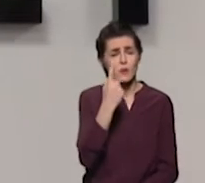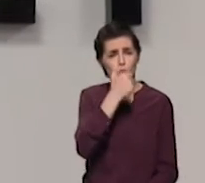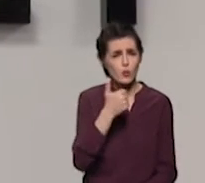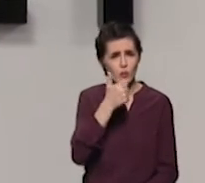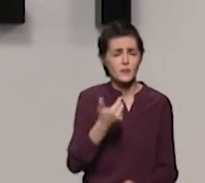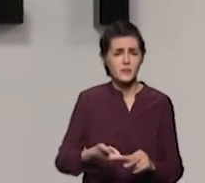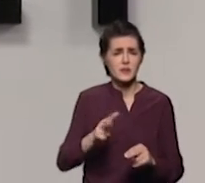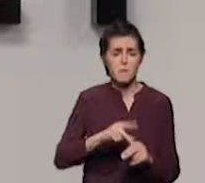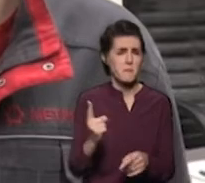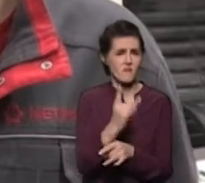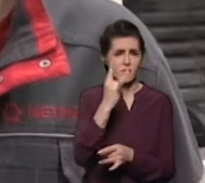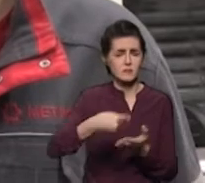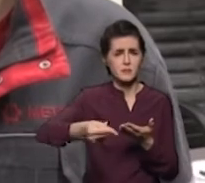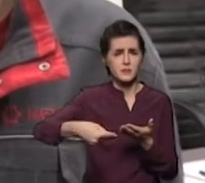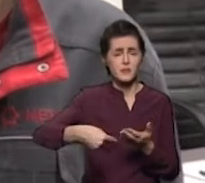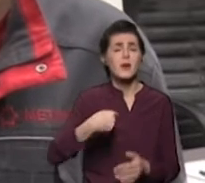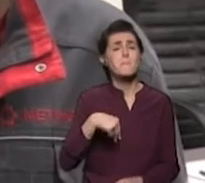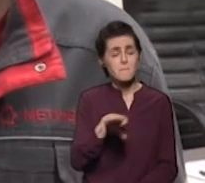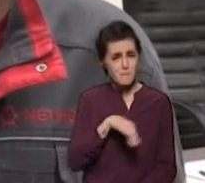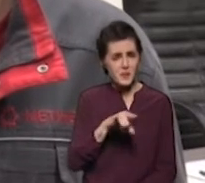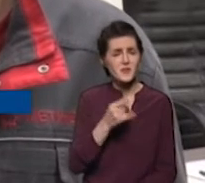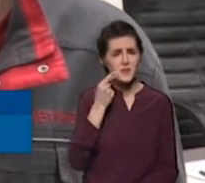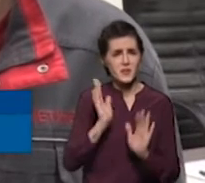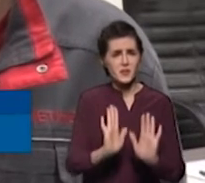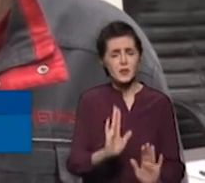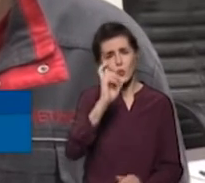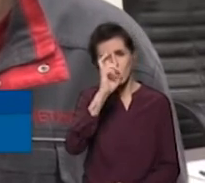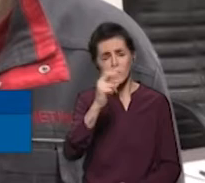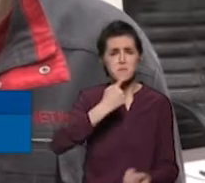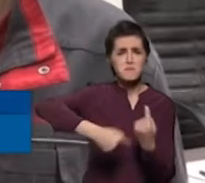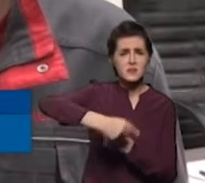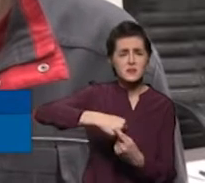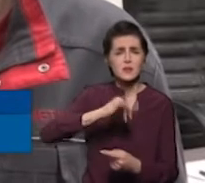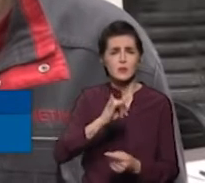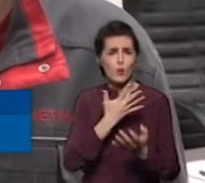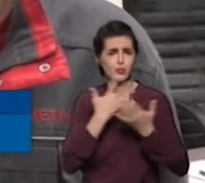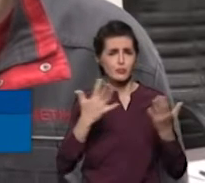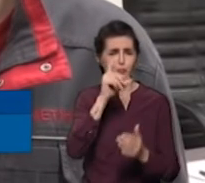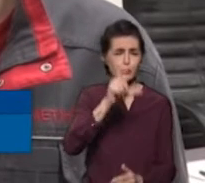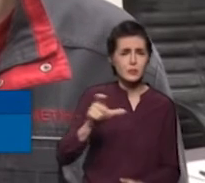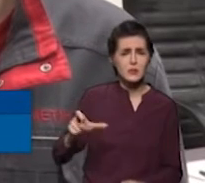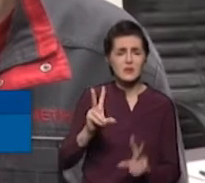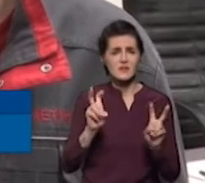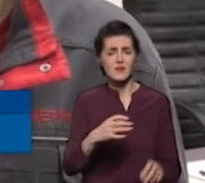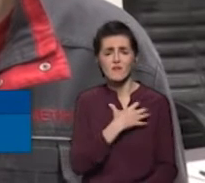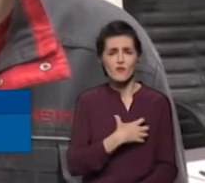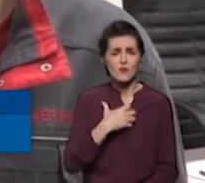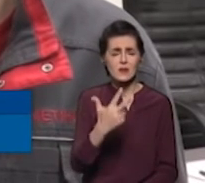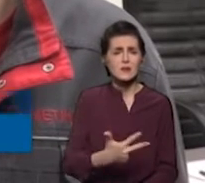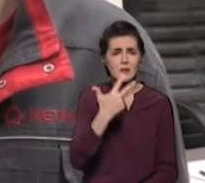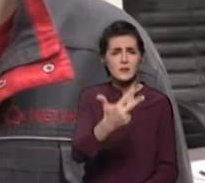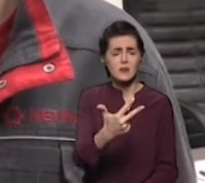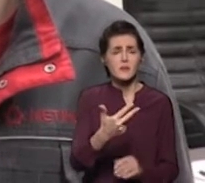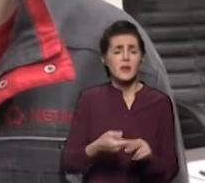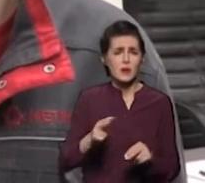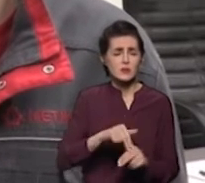Її укладають вперше. Ми, як завжди, говорили, що государство, бізнес і общество – це три інститути, так